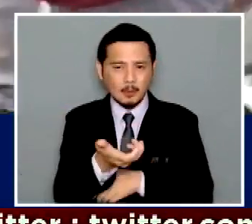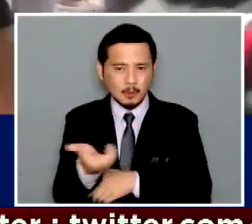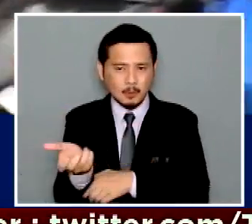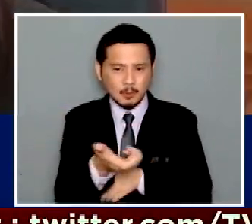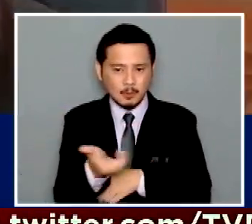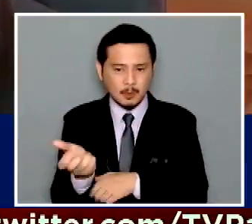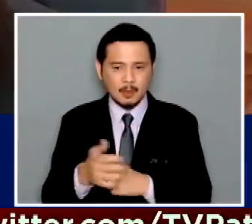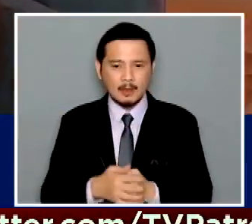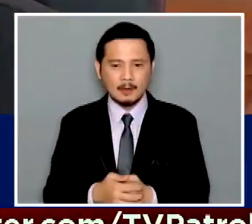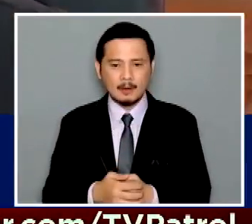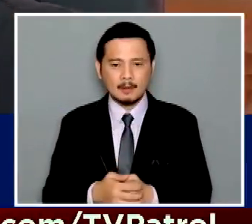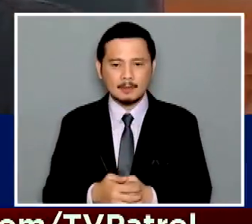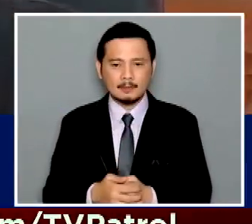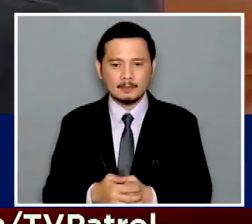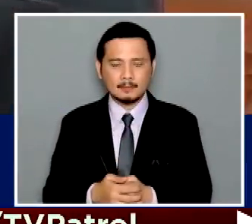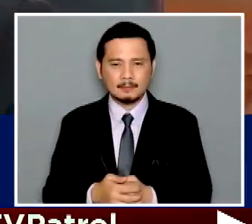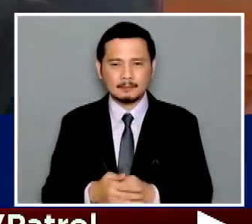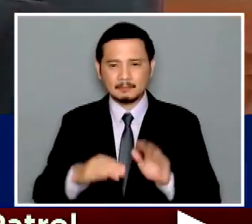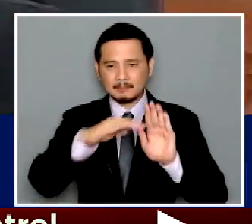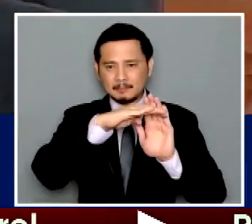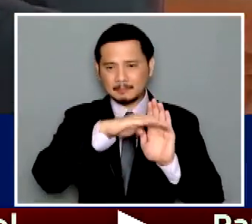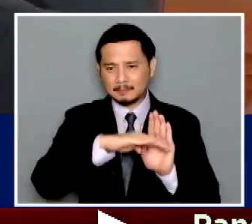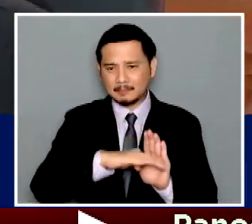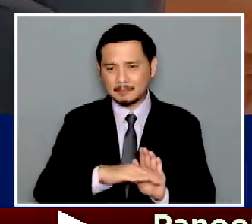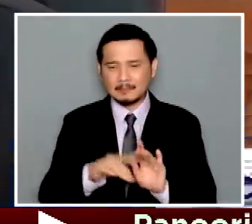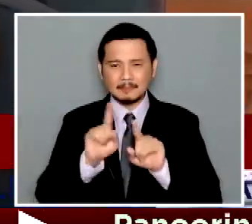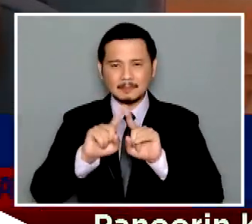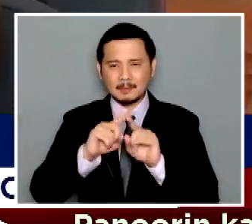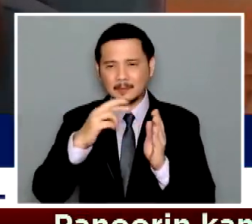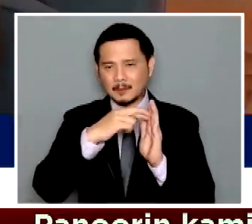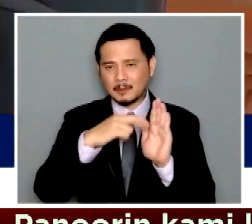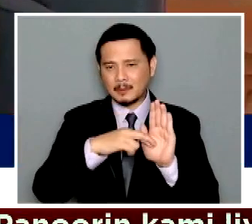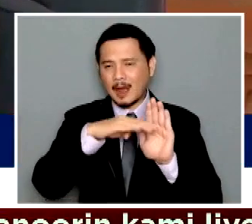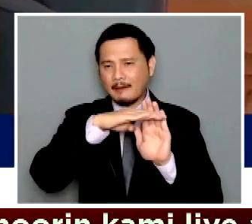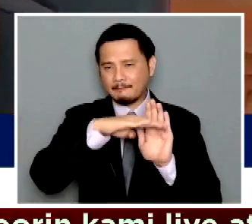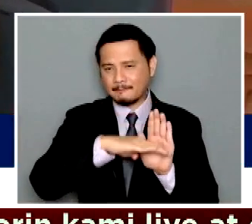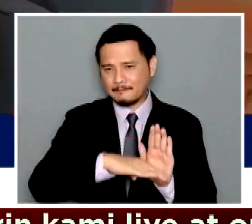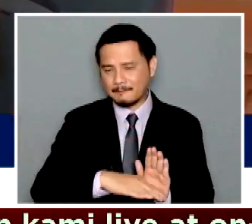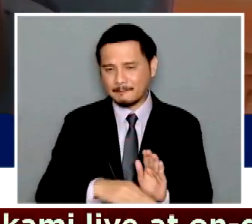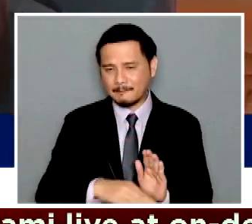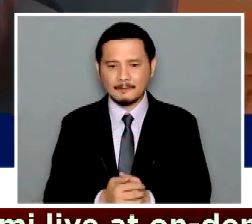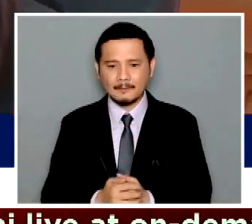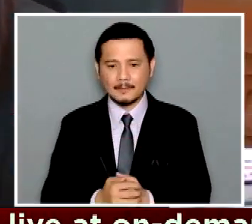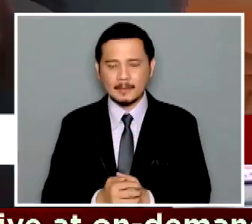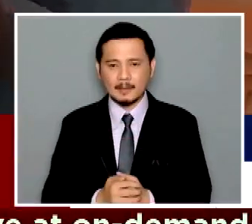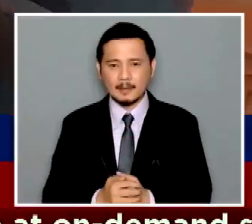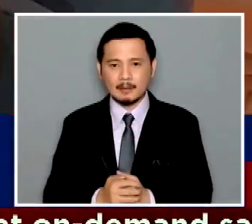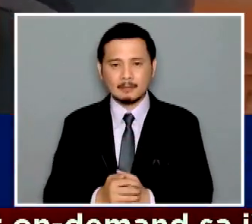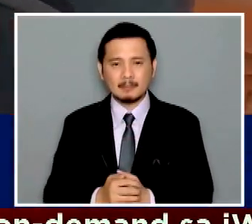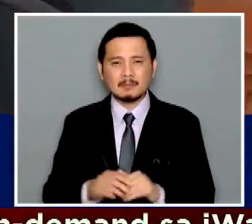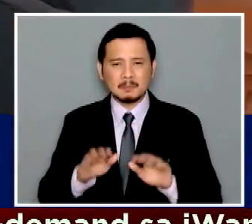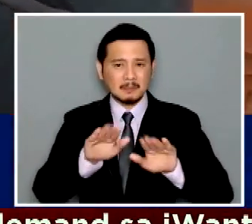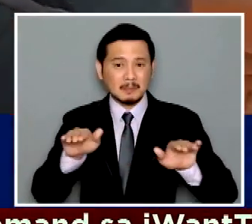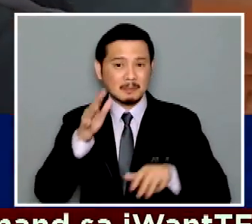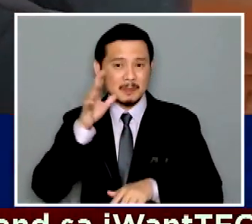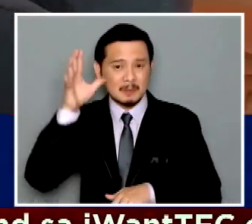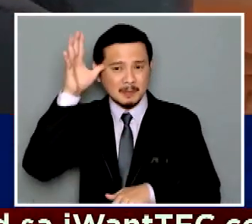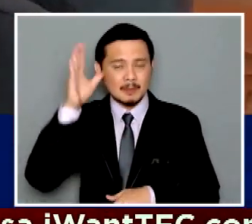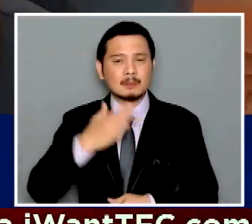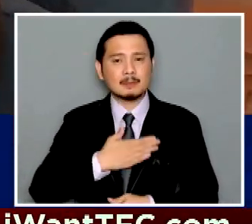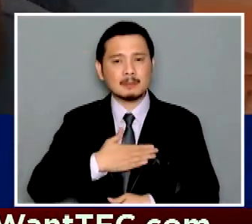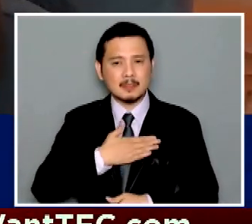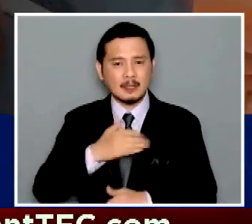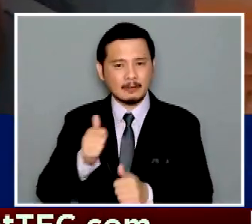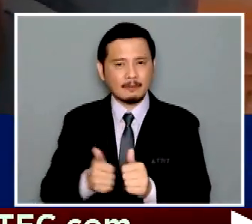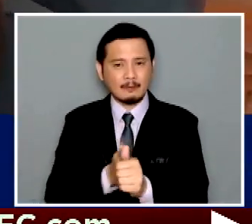at uwian. Ang pakiusap ko lang po sa mga parents, dapat dumating sila dun sa schedule talaga nila. Huwag masyadong maaga kasi mayroong lalabas, may